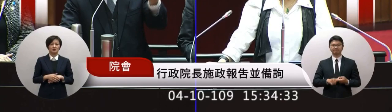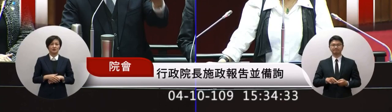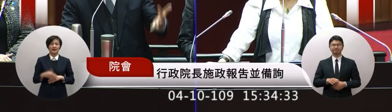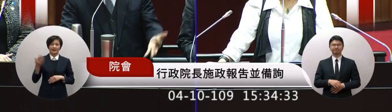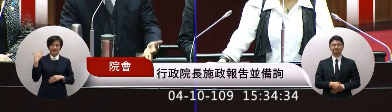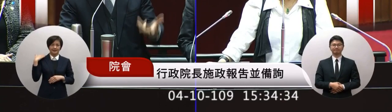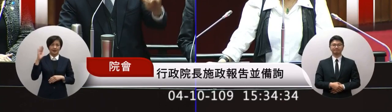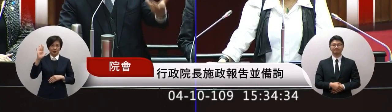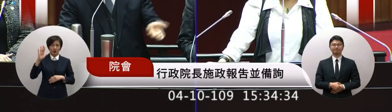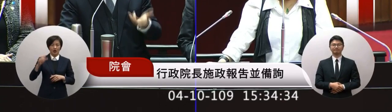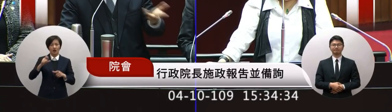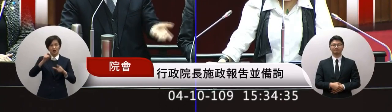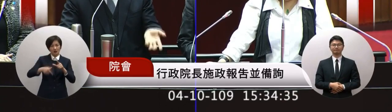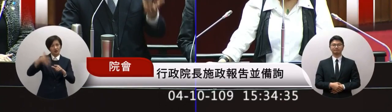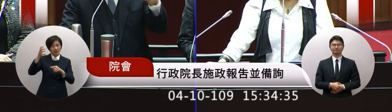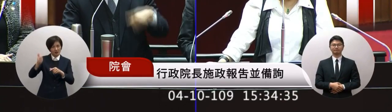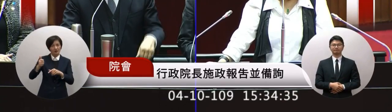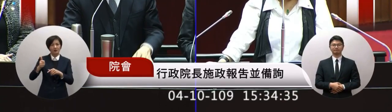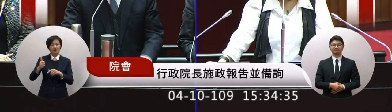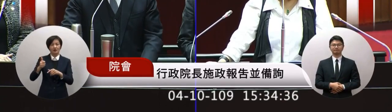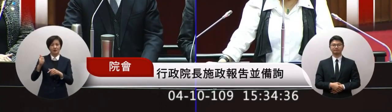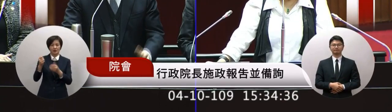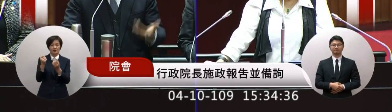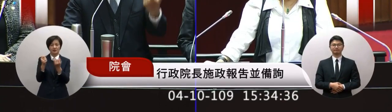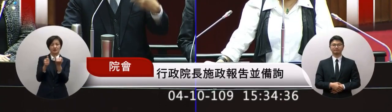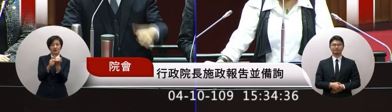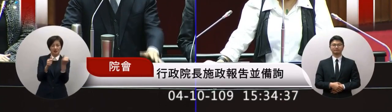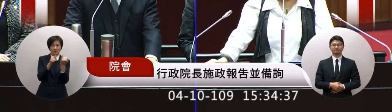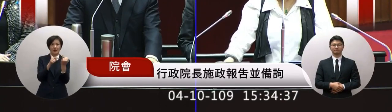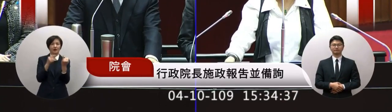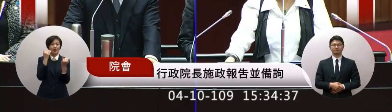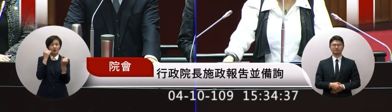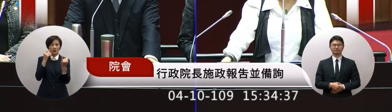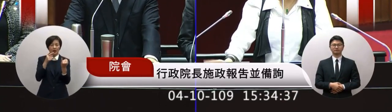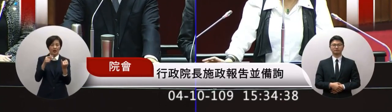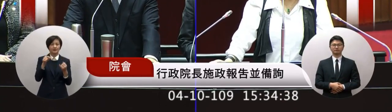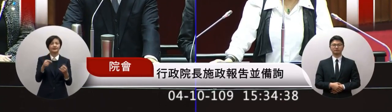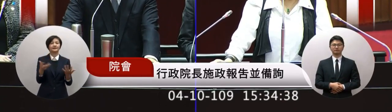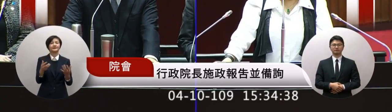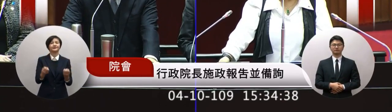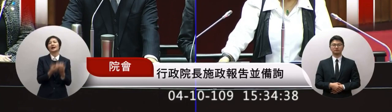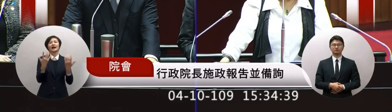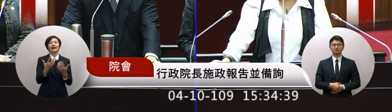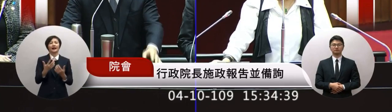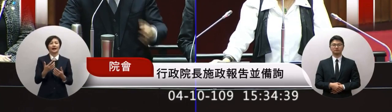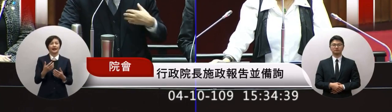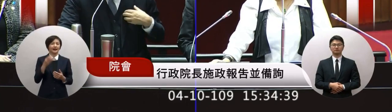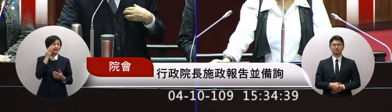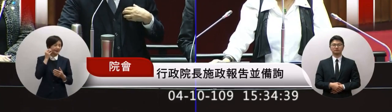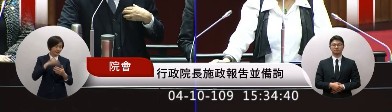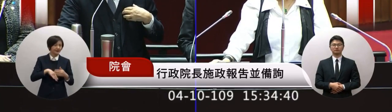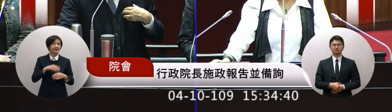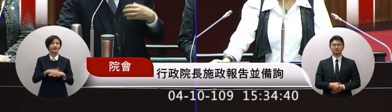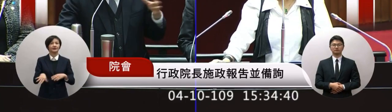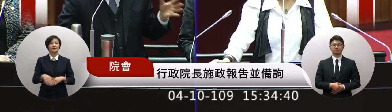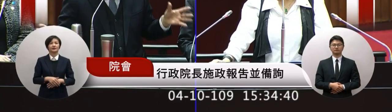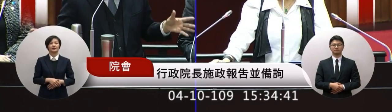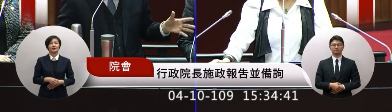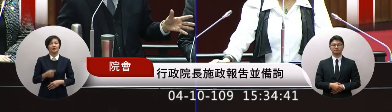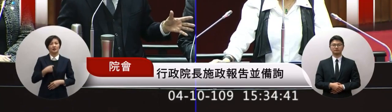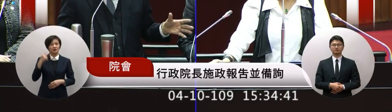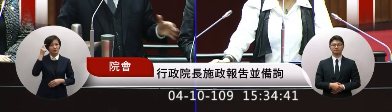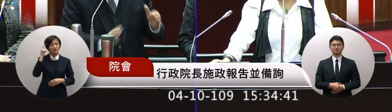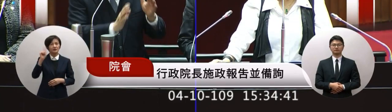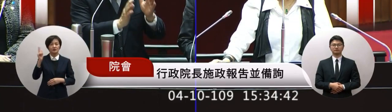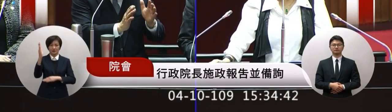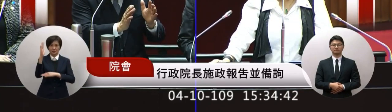名的企业家他到什么发生这种事几乎就自己就错掉了。所以我是认为政府